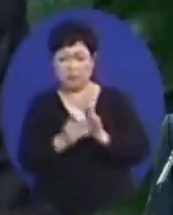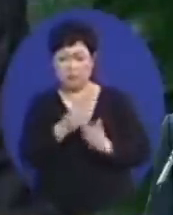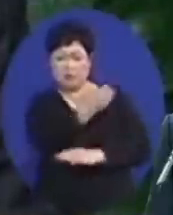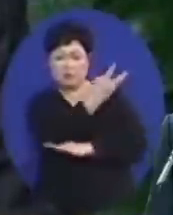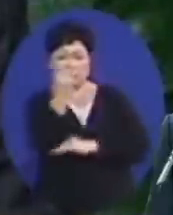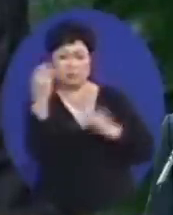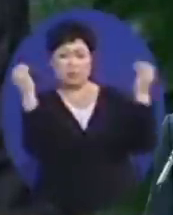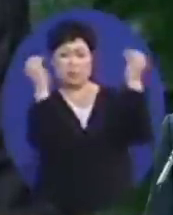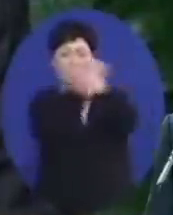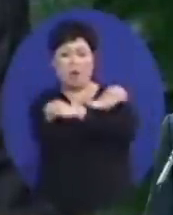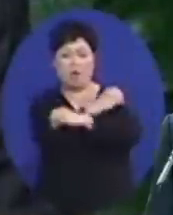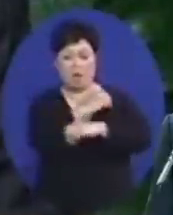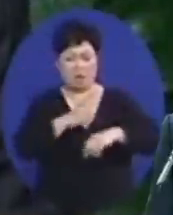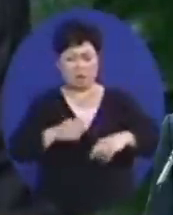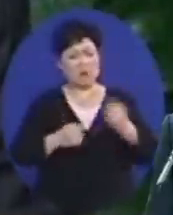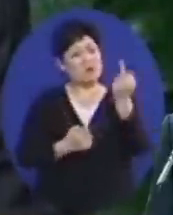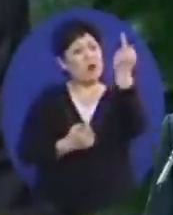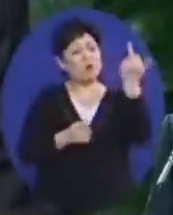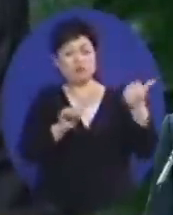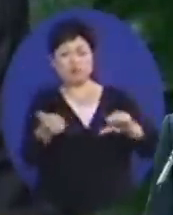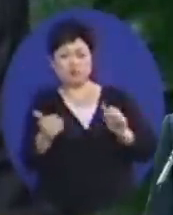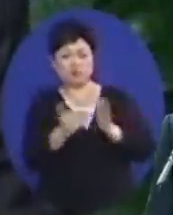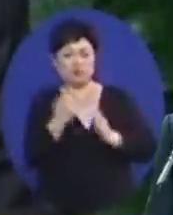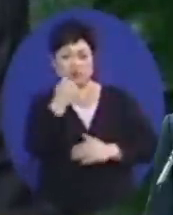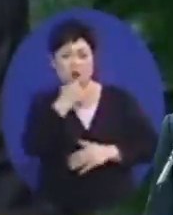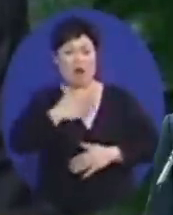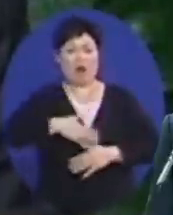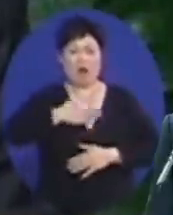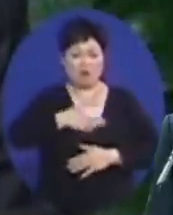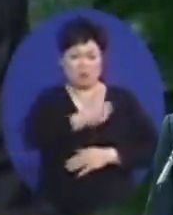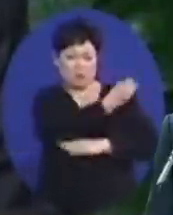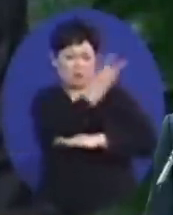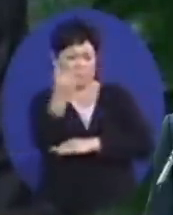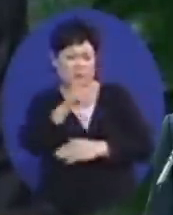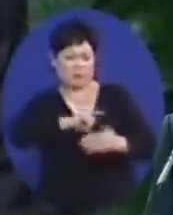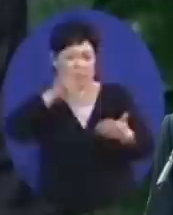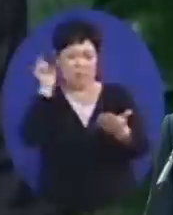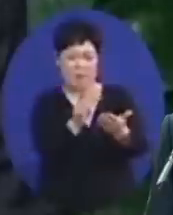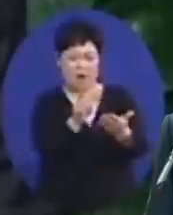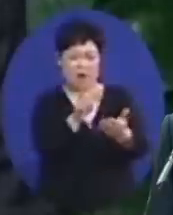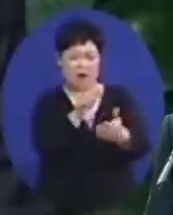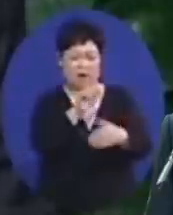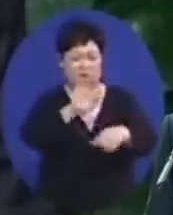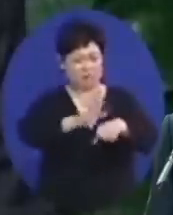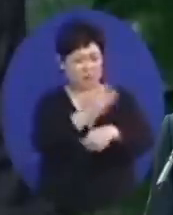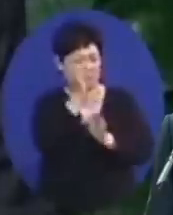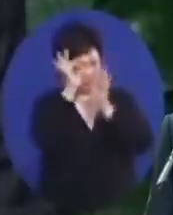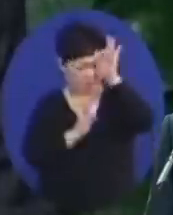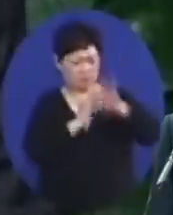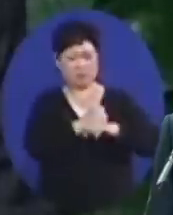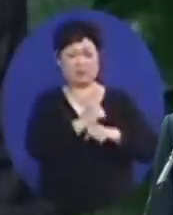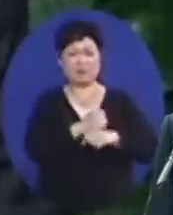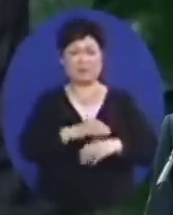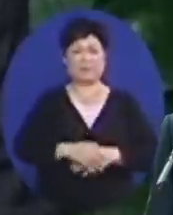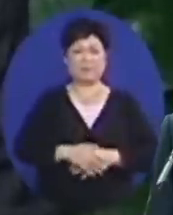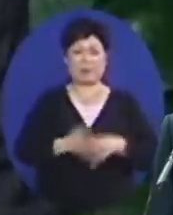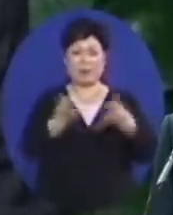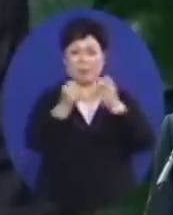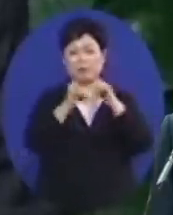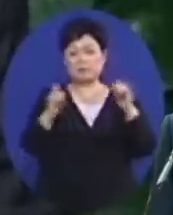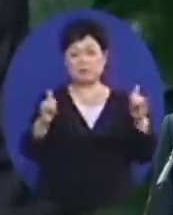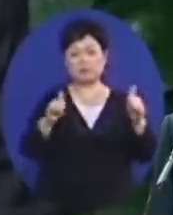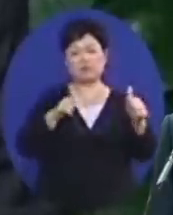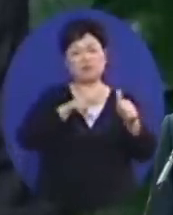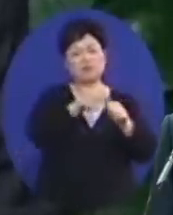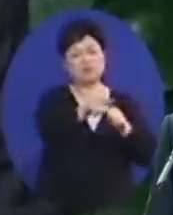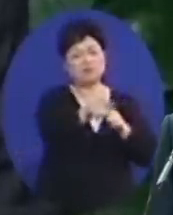오해를 해서 형이 죽은 줄 알고 신문에 그 제목을 잘못 쓴 것입니다. 기사의 첫머리는 많은 사람들을